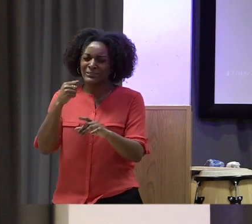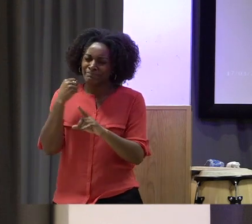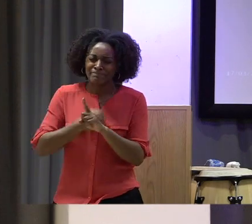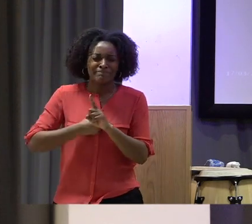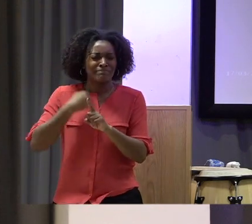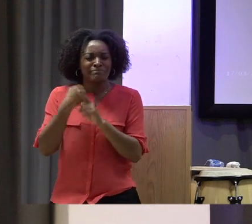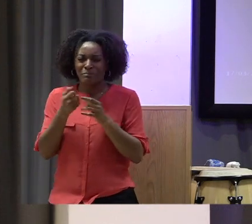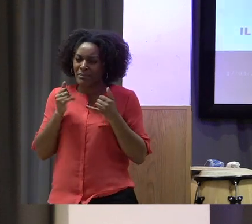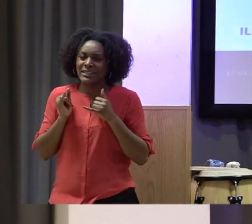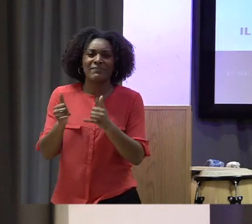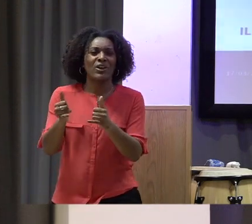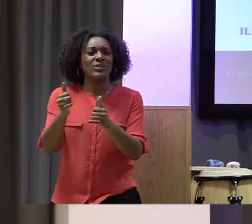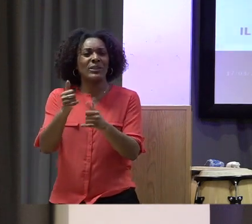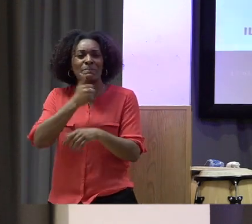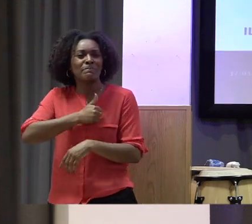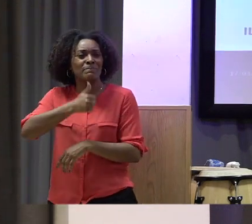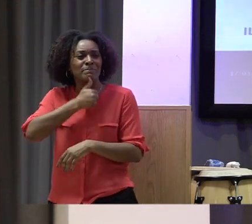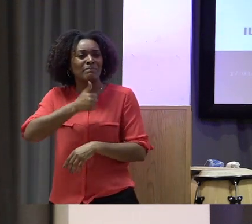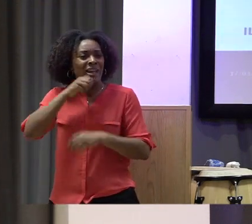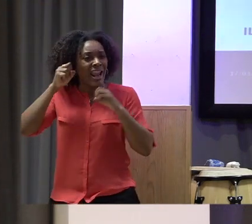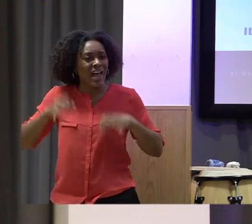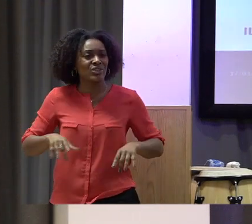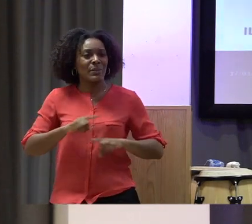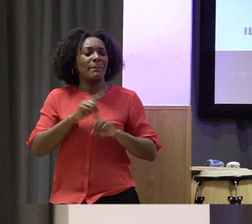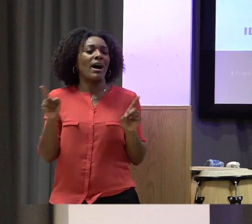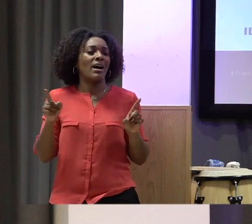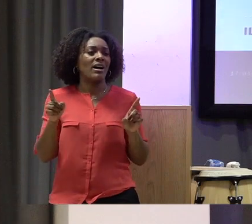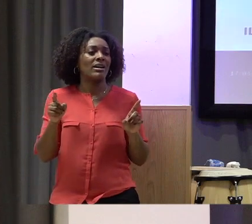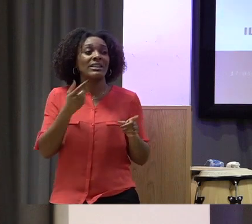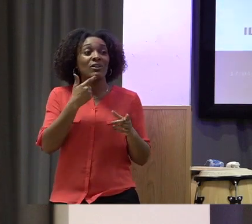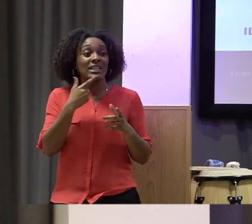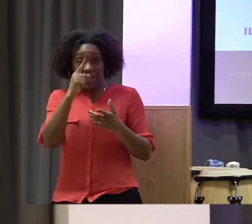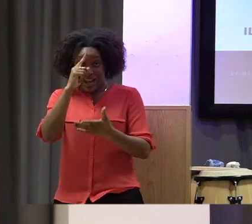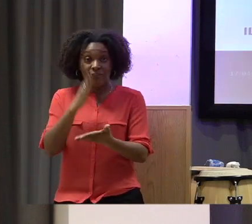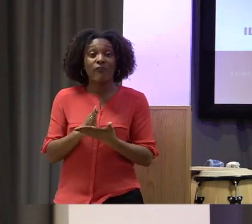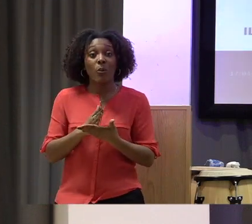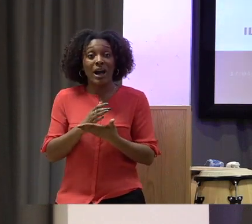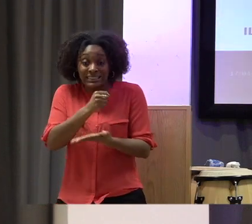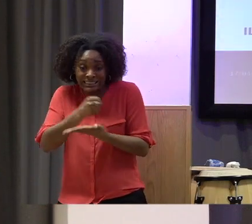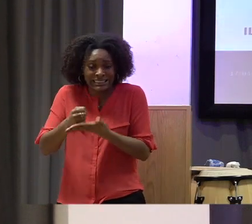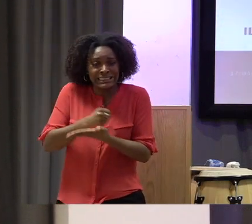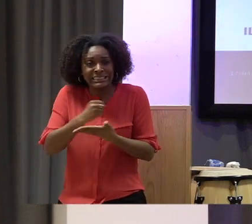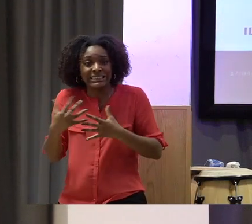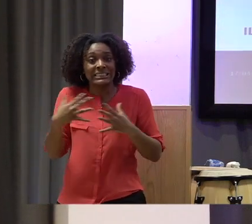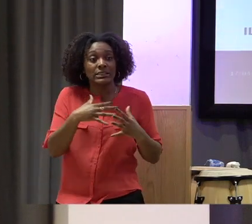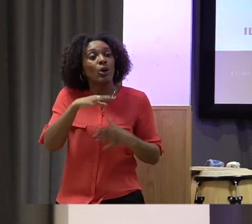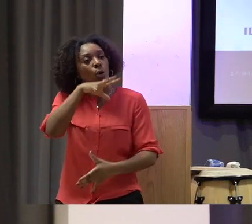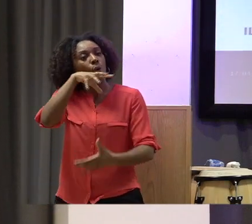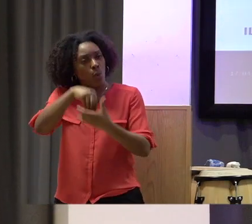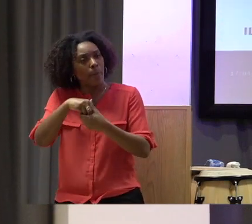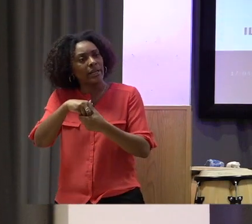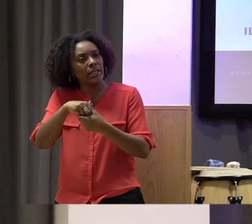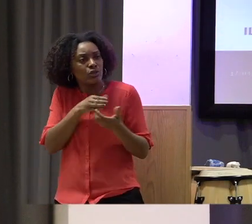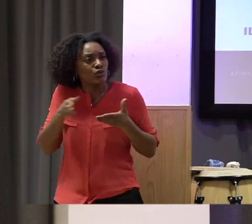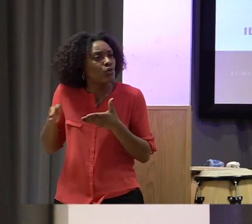Persévérer dans le combat. Alors, l'épreuve de la foi fait partie de notre parcours, fait partie du